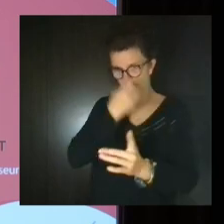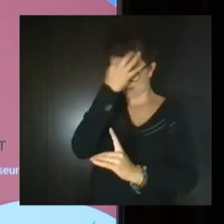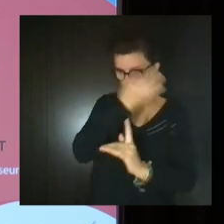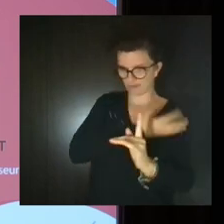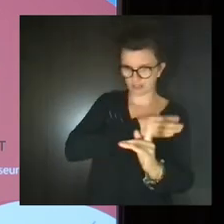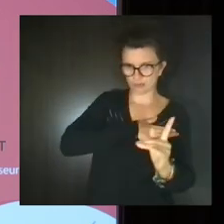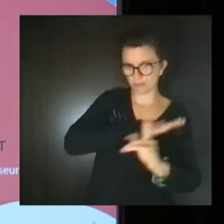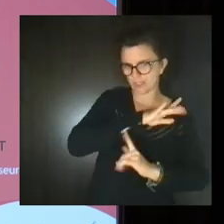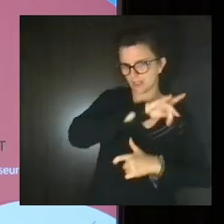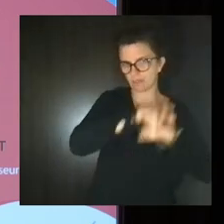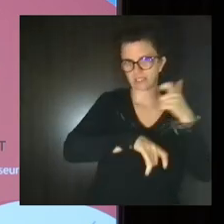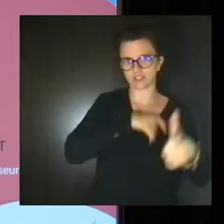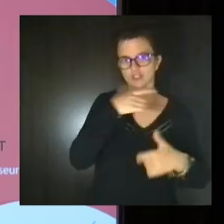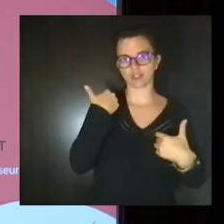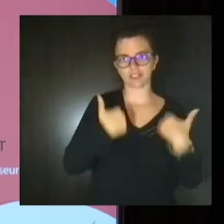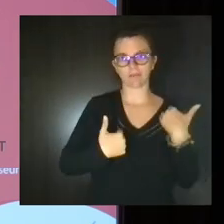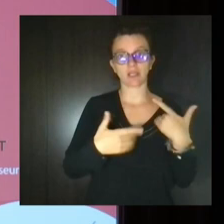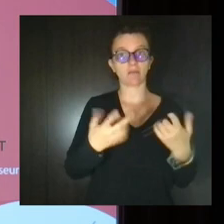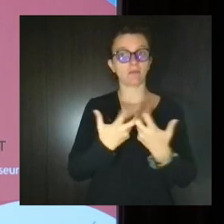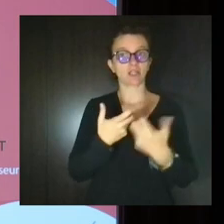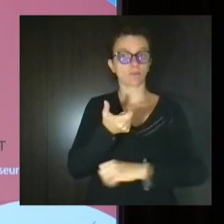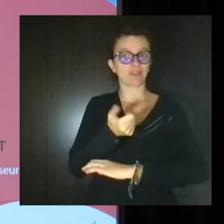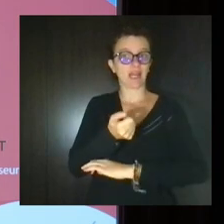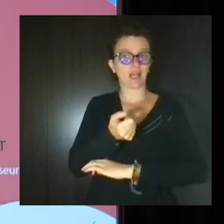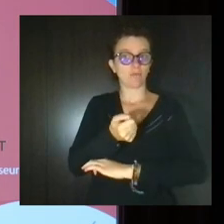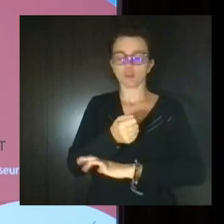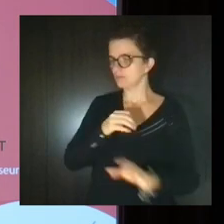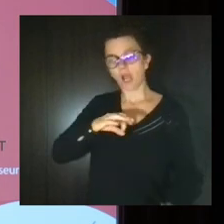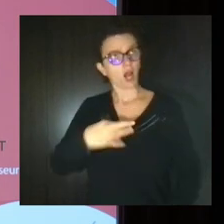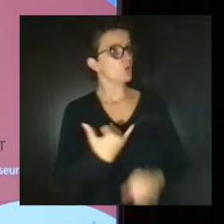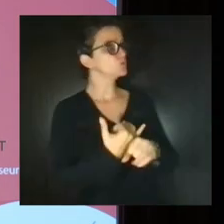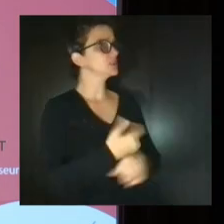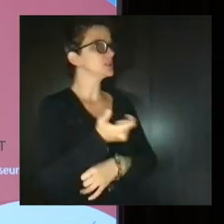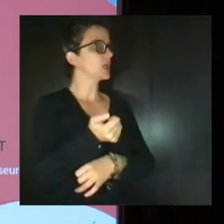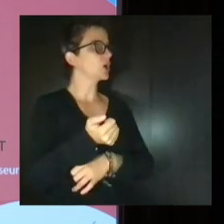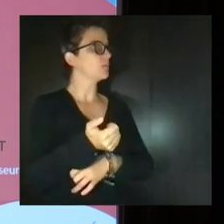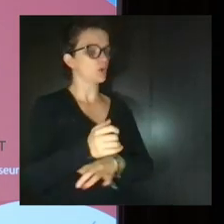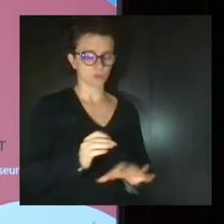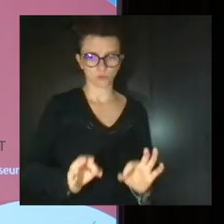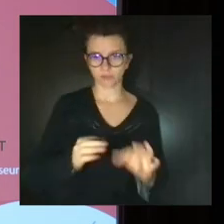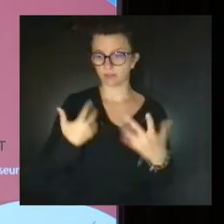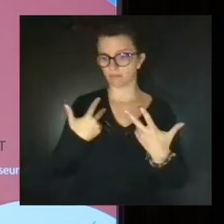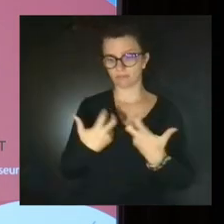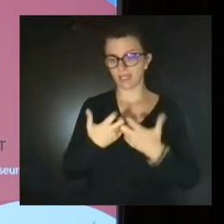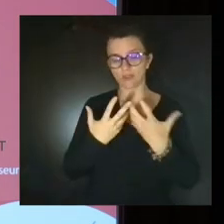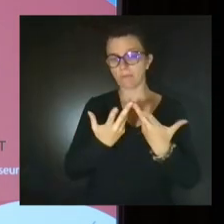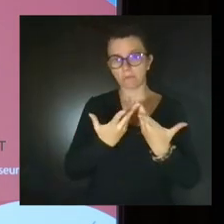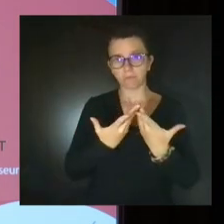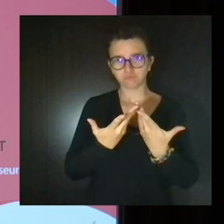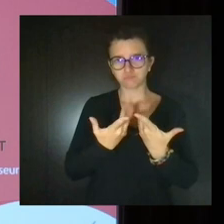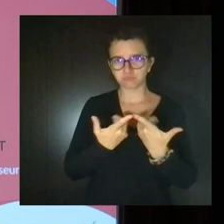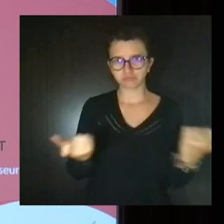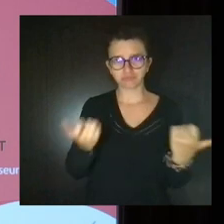personnes handicapées. Par exemple, la télécommande. Et, ah oui, c'est vrai, la télécommande. Voilà, par exemple. Donc pour ça, je dis que